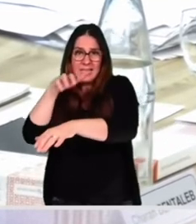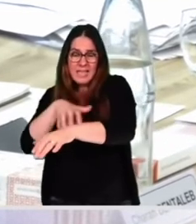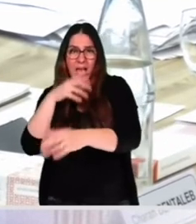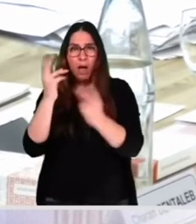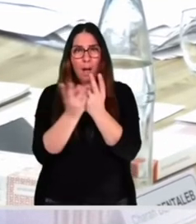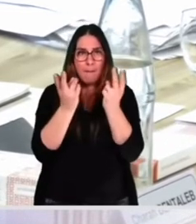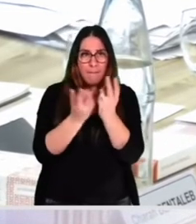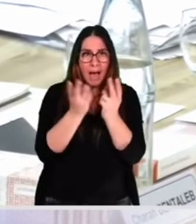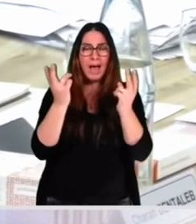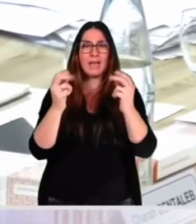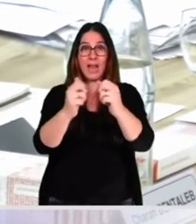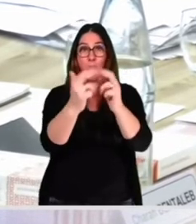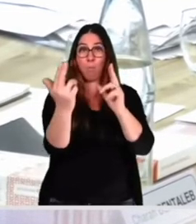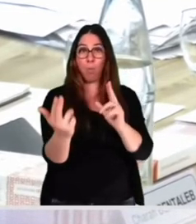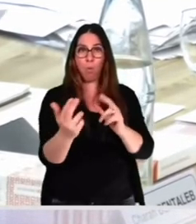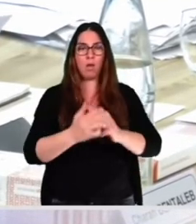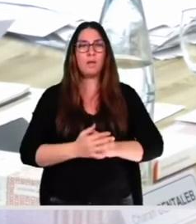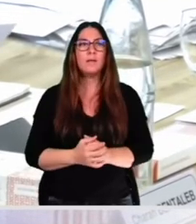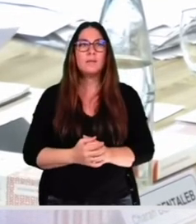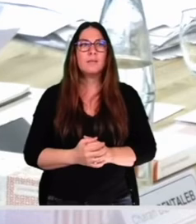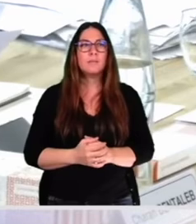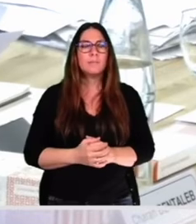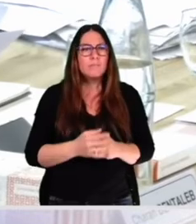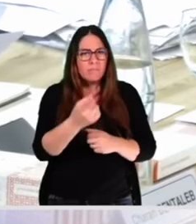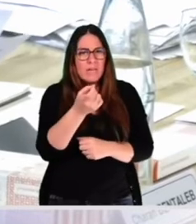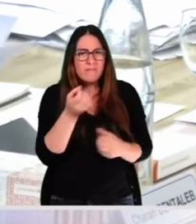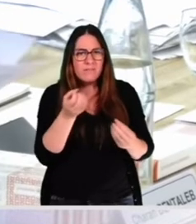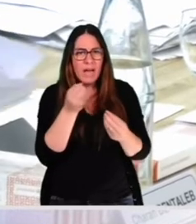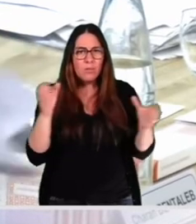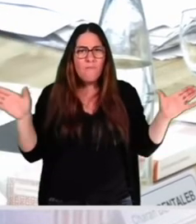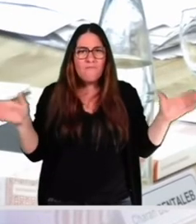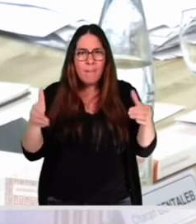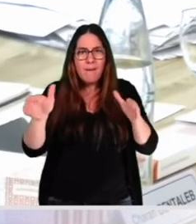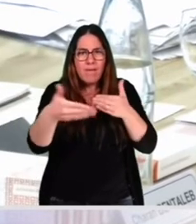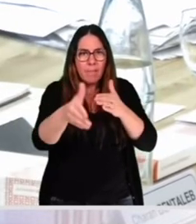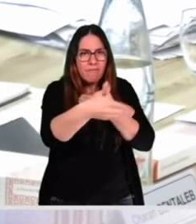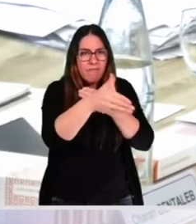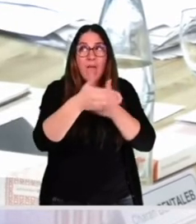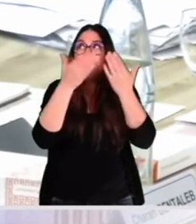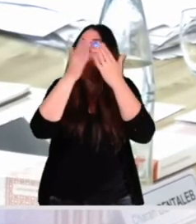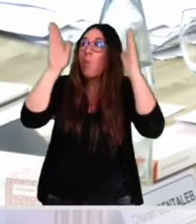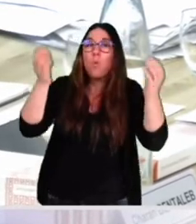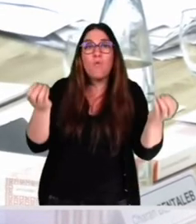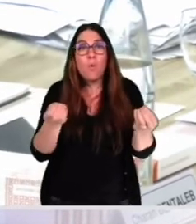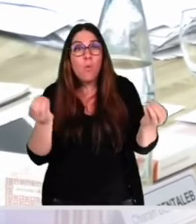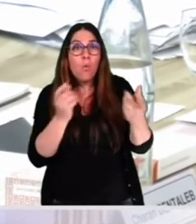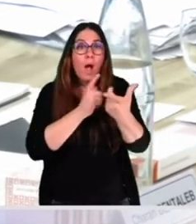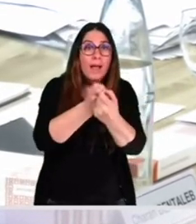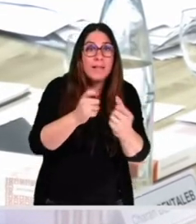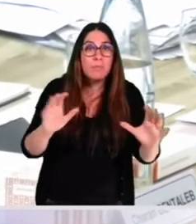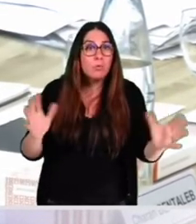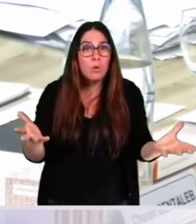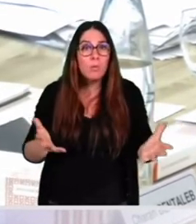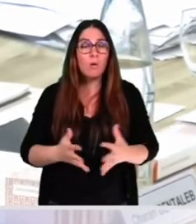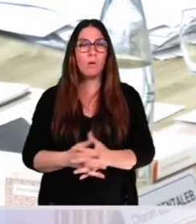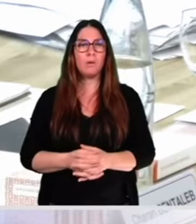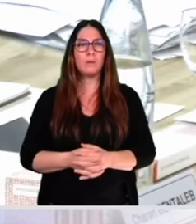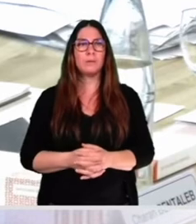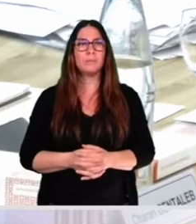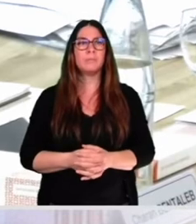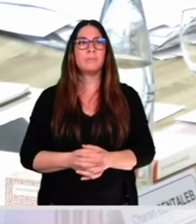la pente de la Bastille. Quels usages émergeront d'un tissu aussi fermé? Quelle ouverture, quelle adaptabilité? Le